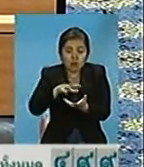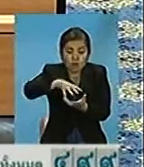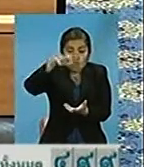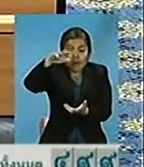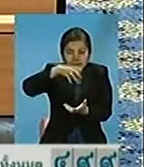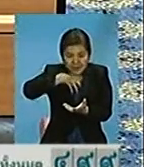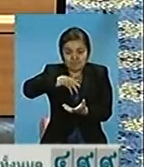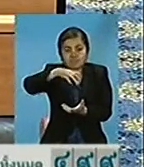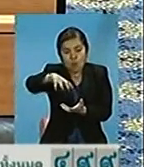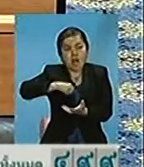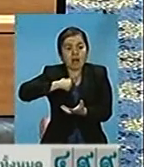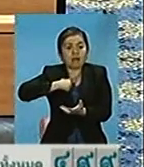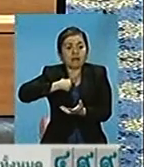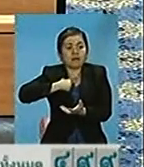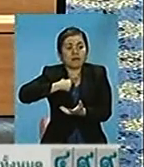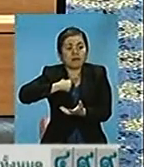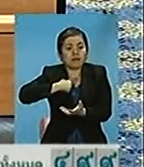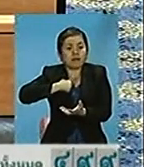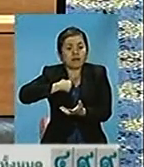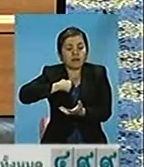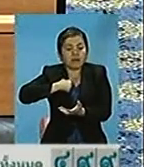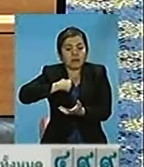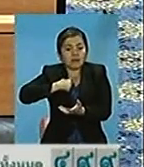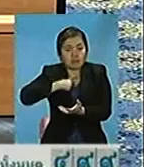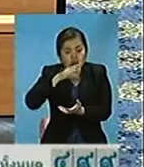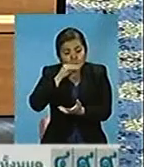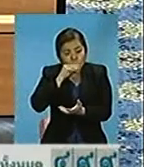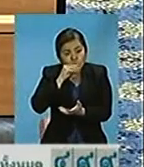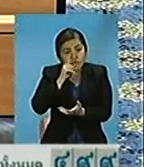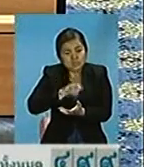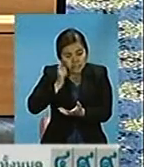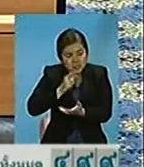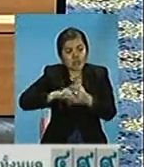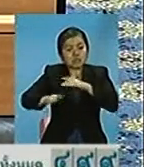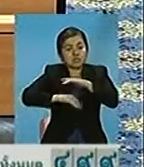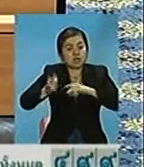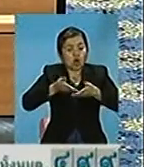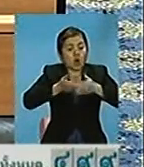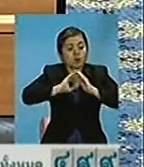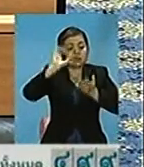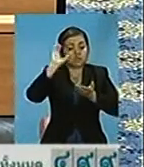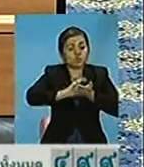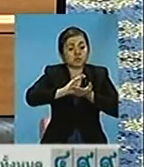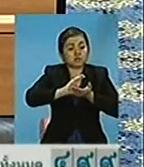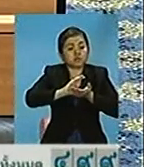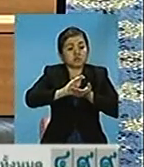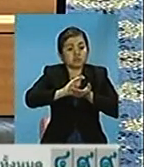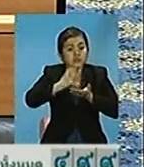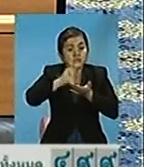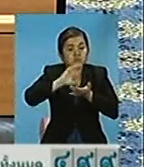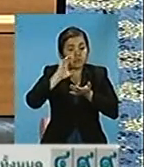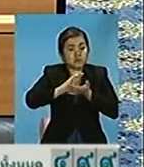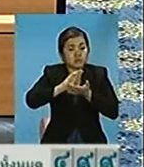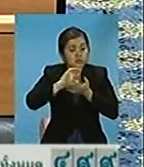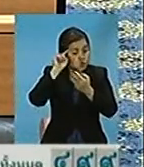ช้พูดถึงข้อแท้จริงหน่อยว่าตอนตั้งกองทุนเซตอ่ะข้อเขาบอ